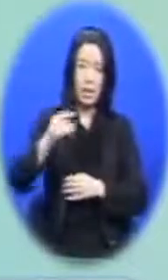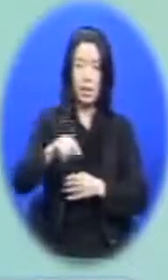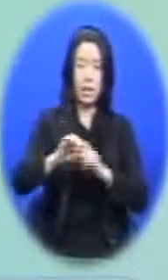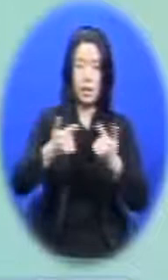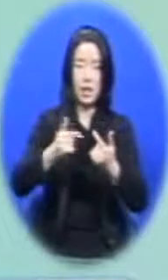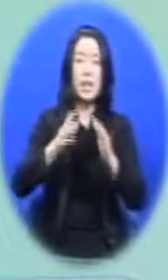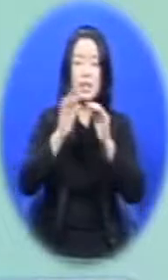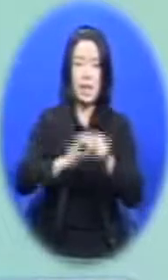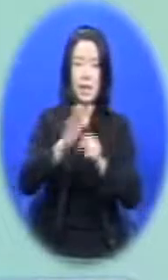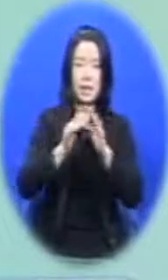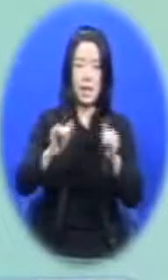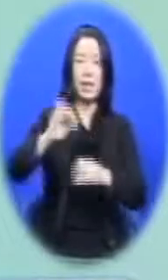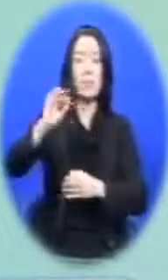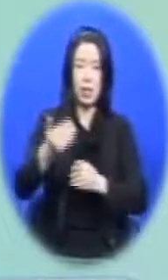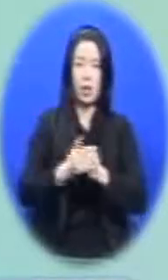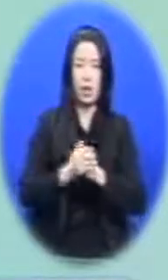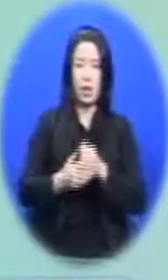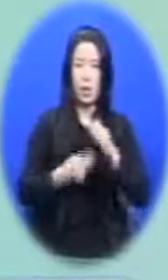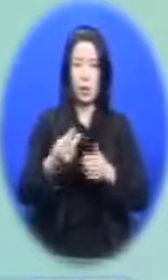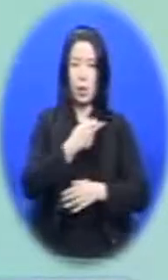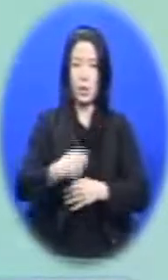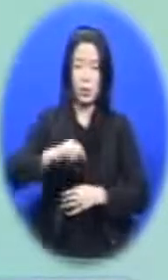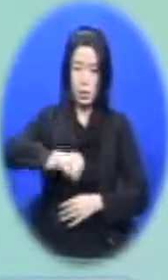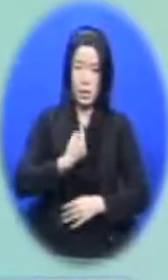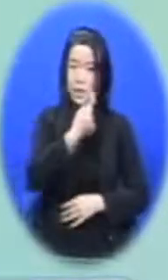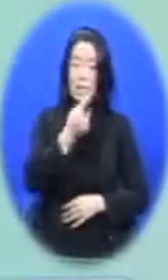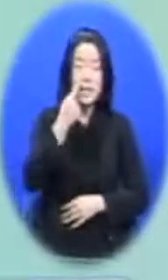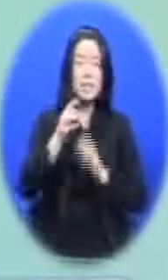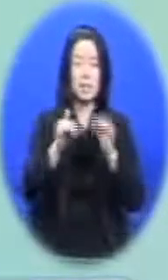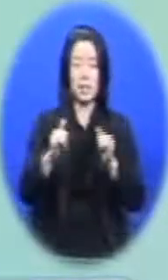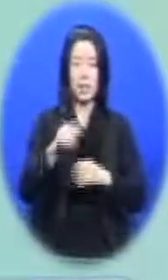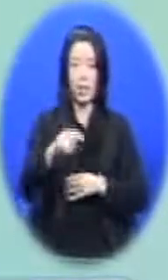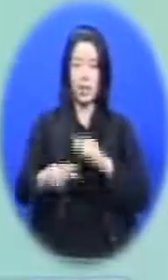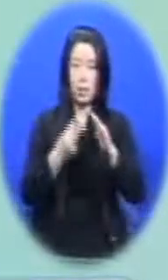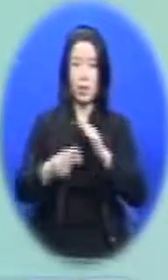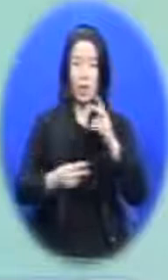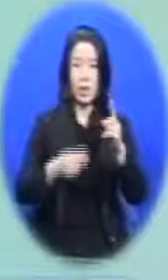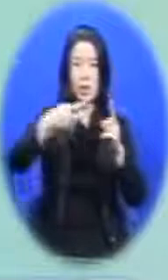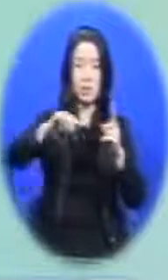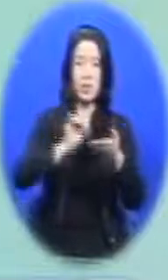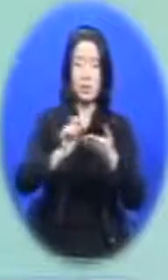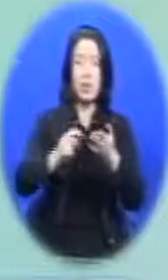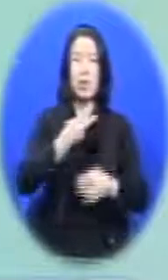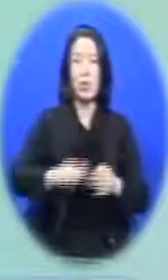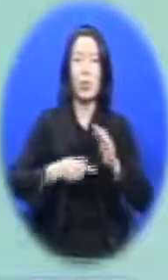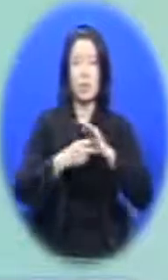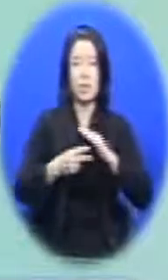돼요. 요한사도 자신이 증인이에요. 이 요한일서를 쓴 요한사도.